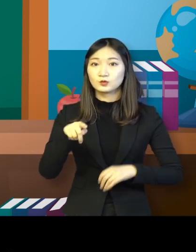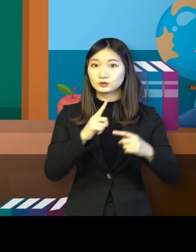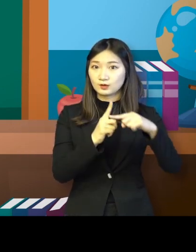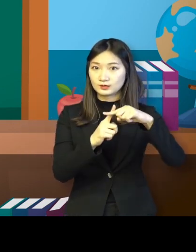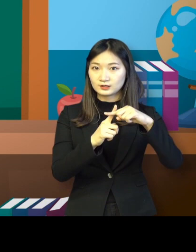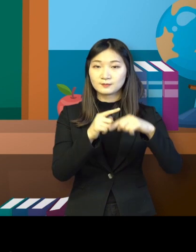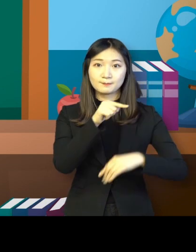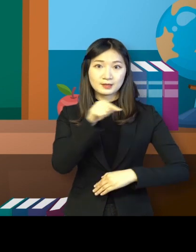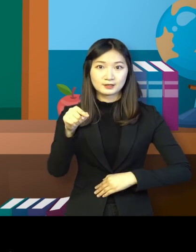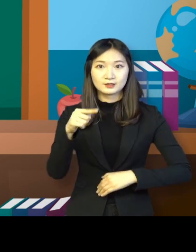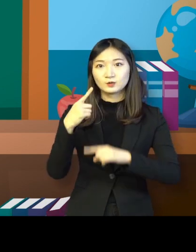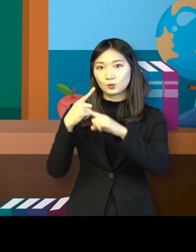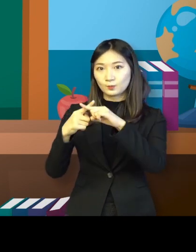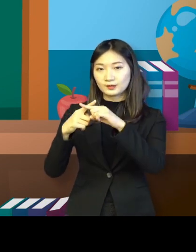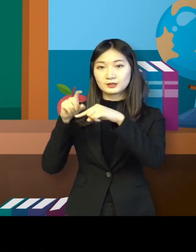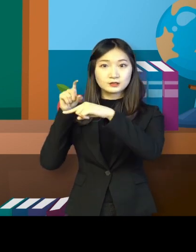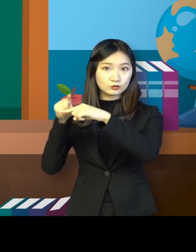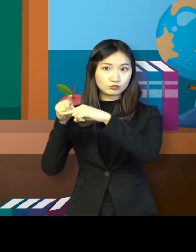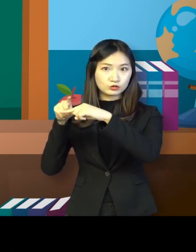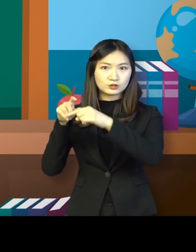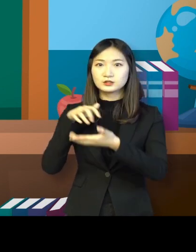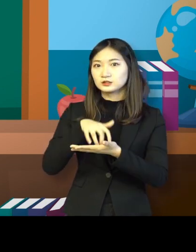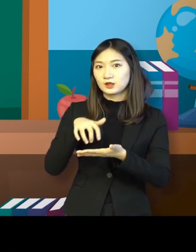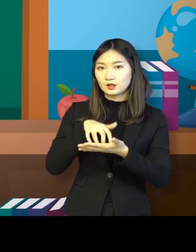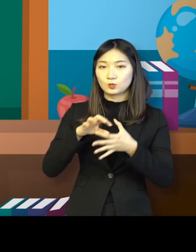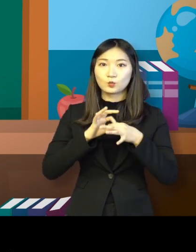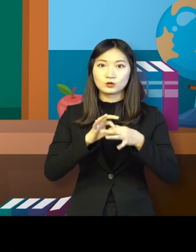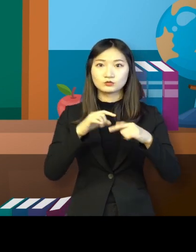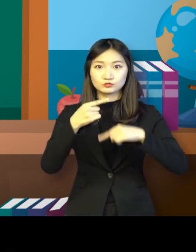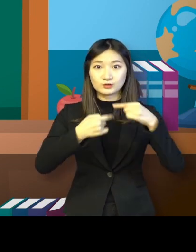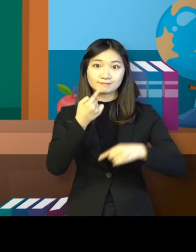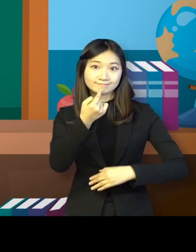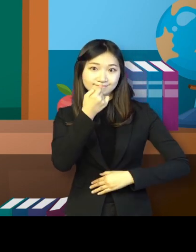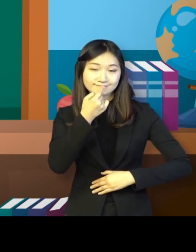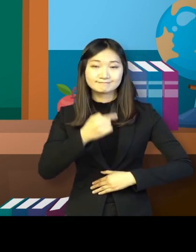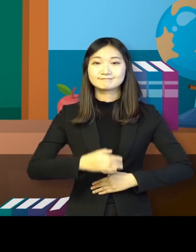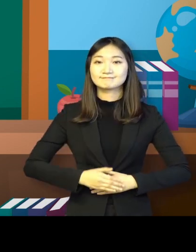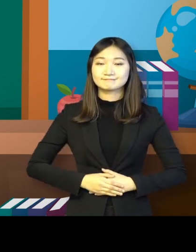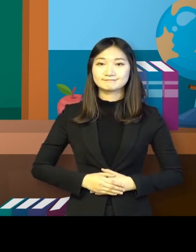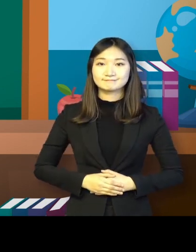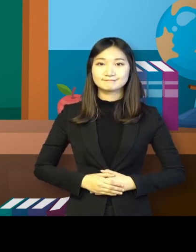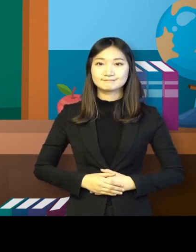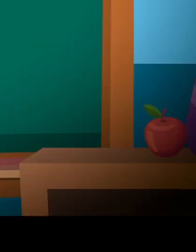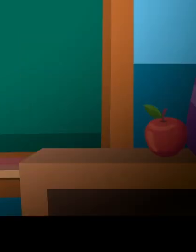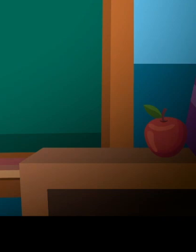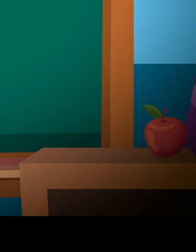빼기, 곱하기, 나누기, 사칙 연산에 관한 수어를 배워볼까요?